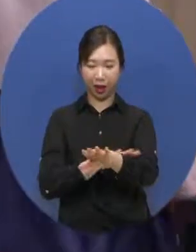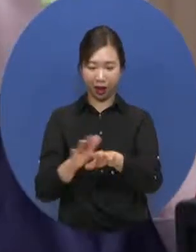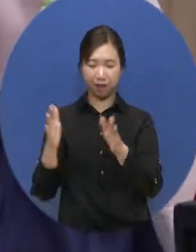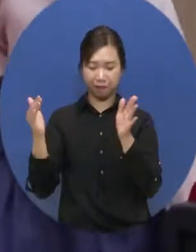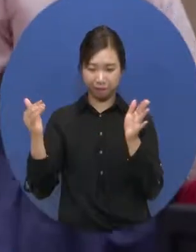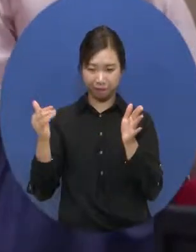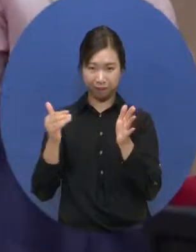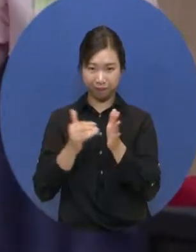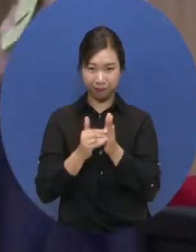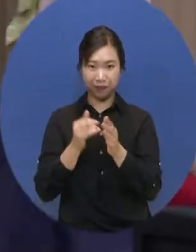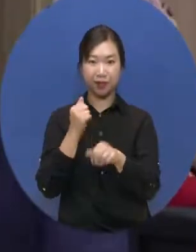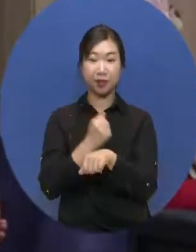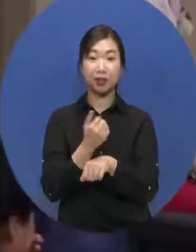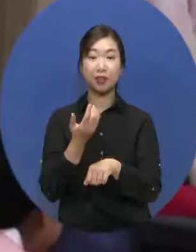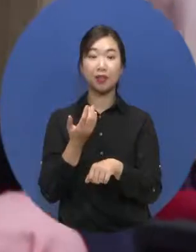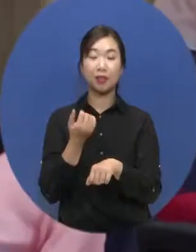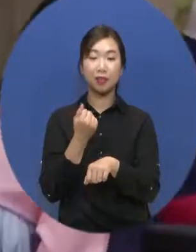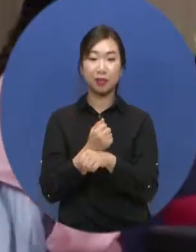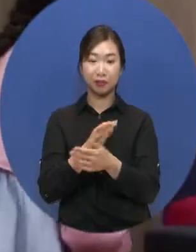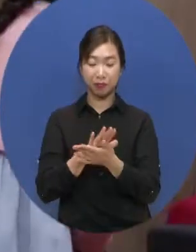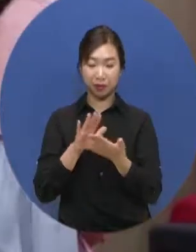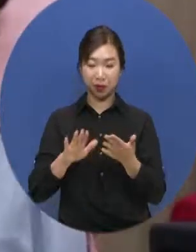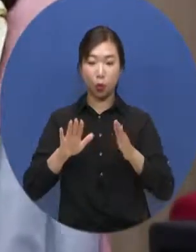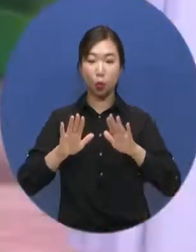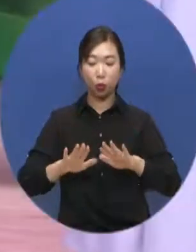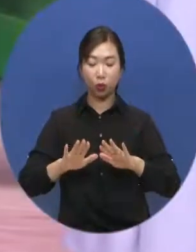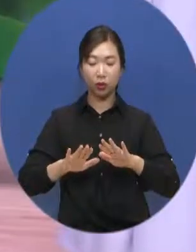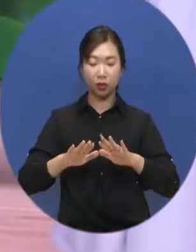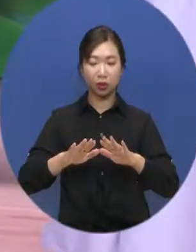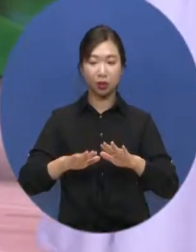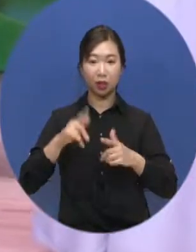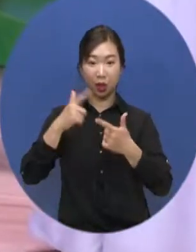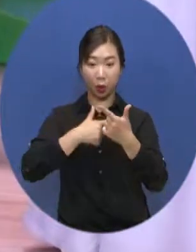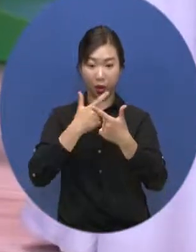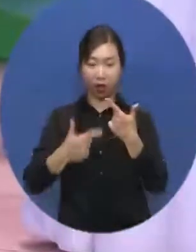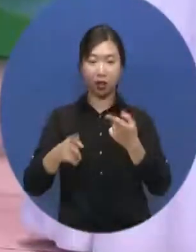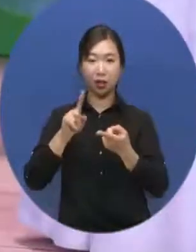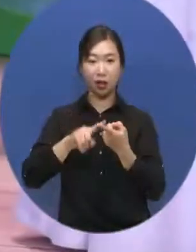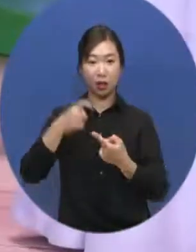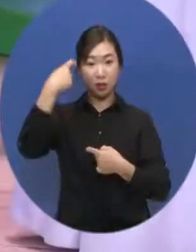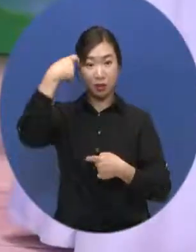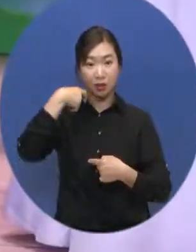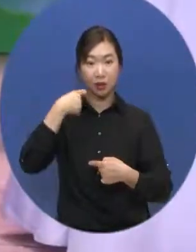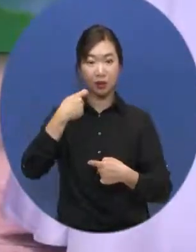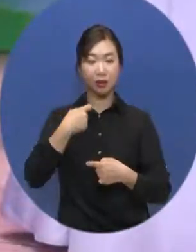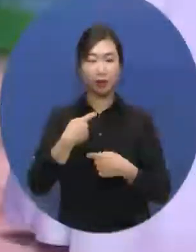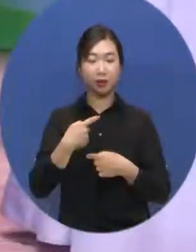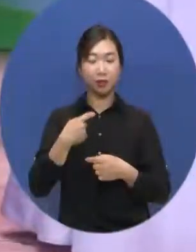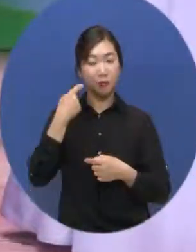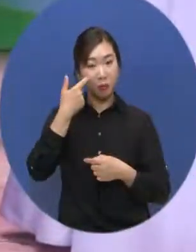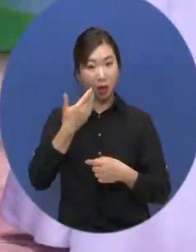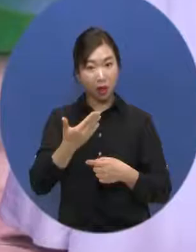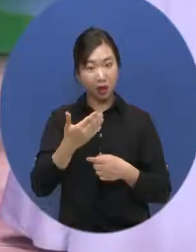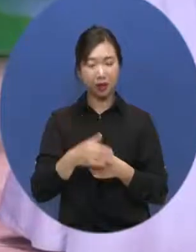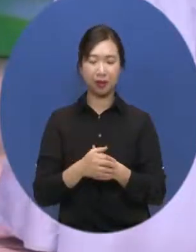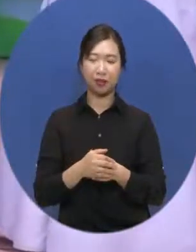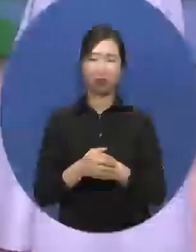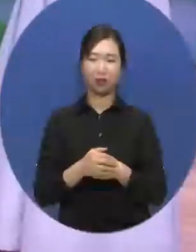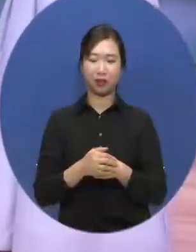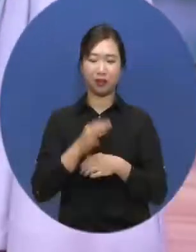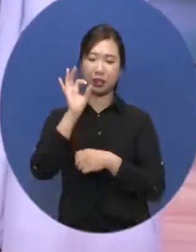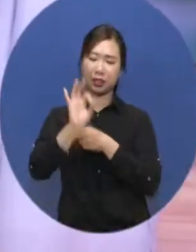마무리가 되었는데요. 오늘 대회에 대한 소감을 말씀해 주시겠어요? 네. 10년이면 강산도 변한다고 하는데요.